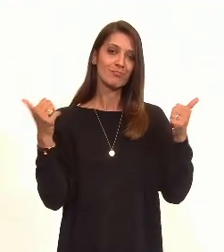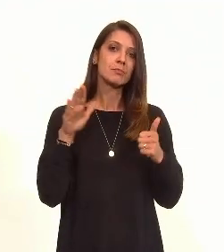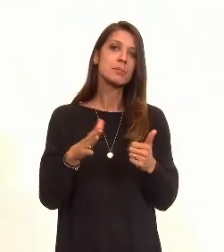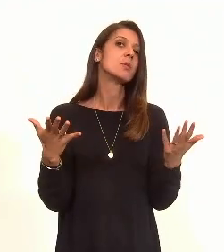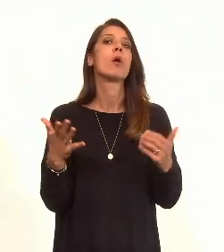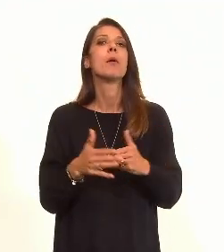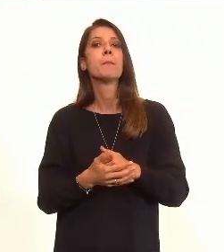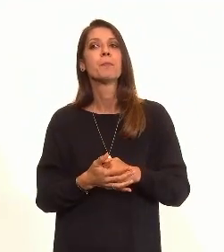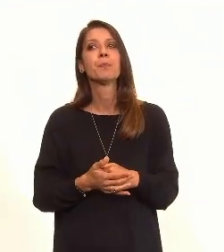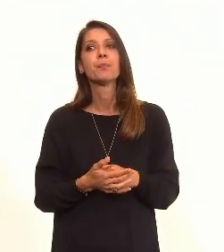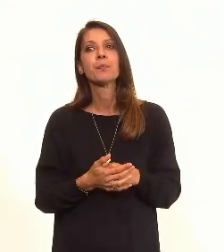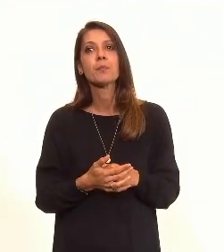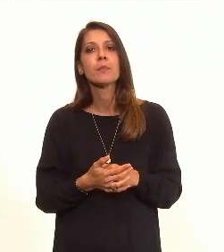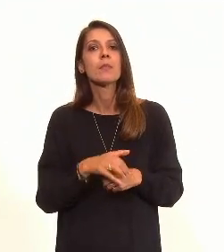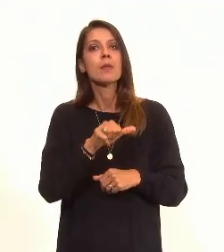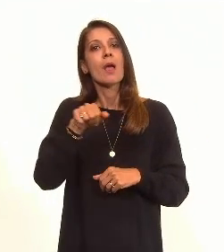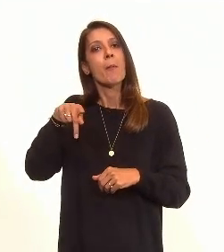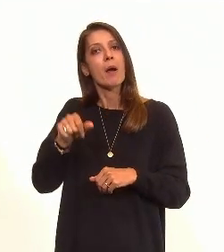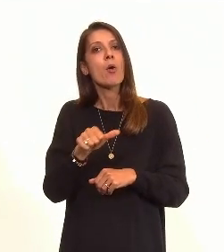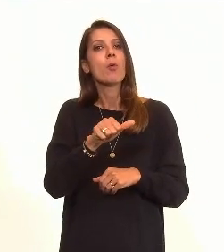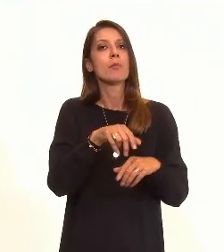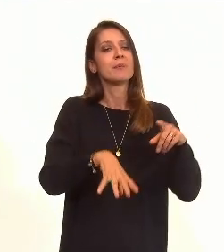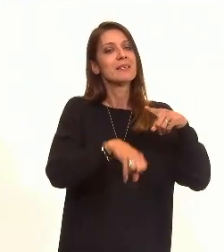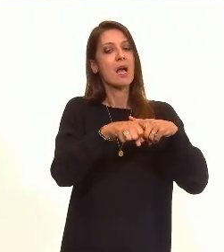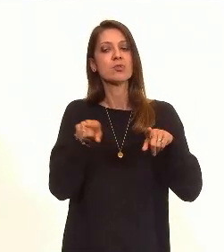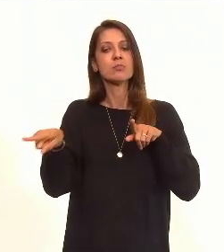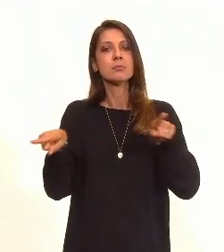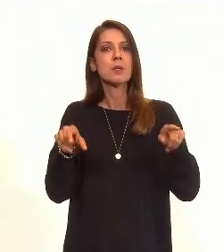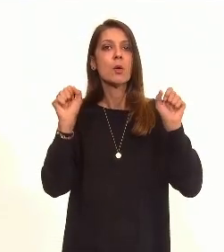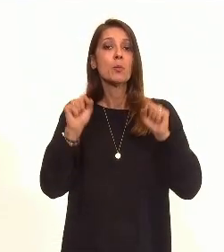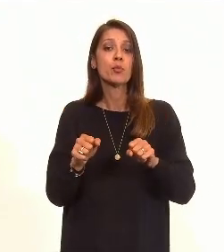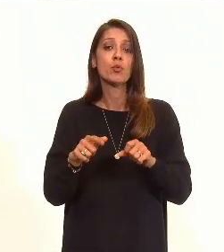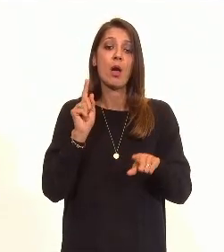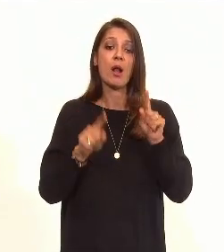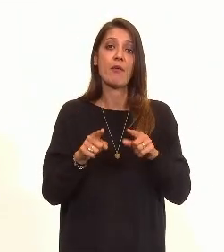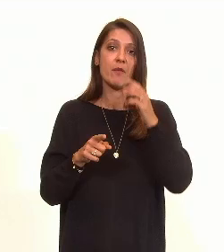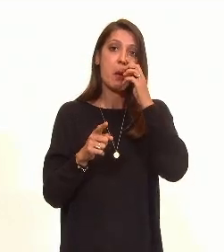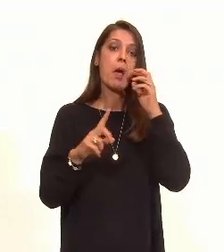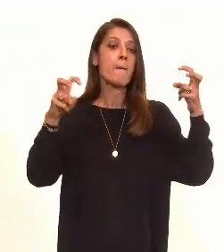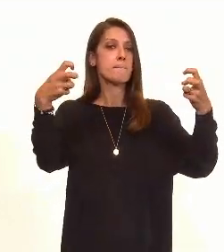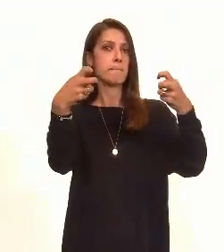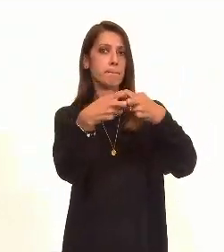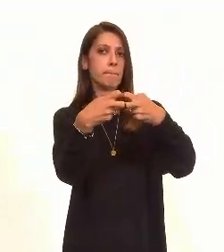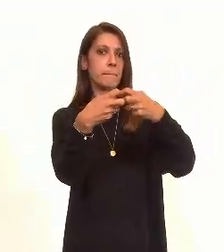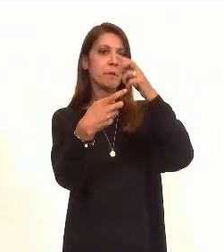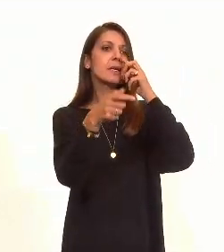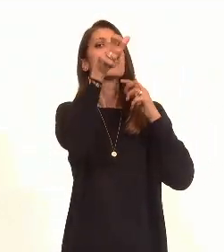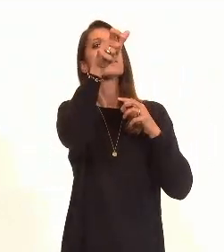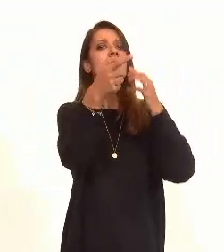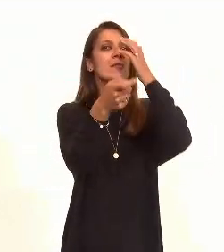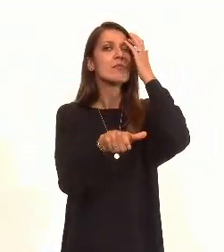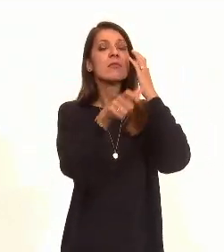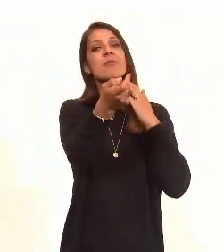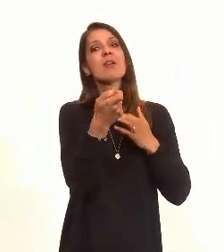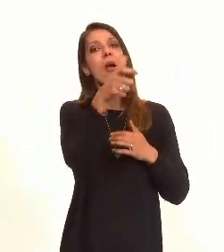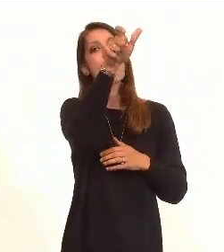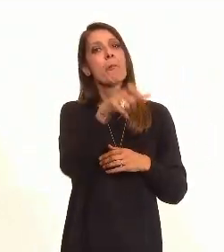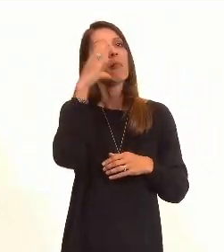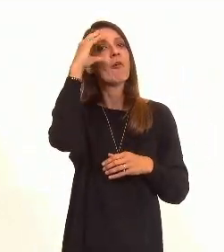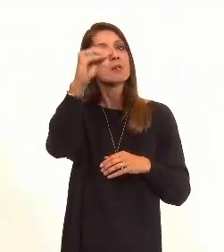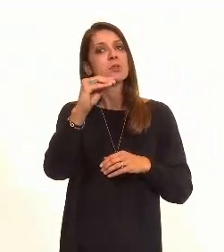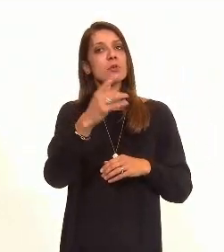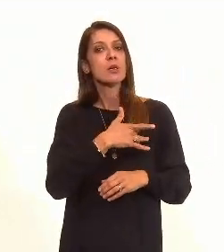c'est dans l'APA comme dans la PCH, on peut avoir un reste à charge sur le prix qui va être pratiqué par le professionnel ou le service d'aide humaine